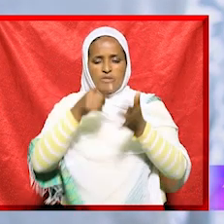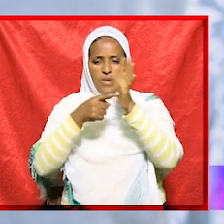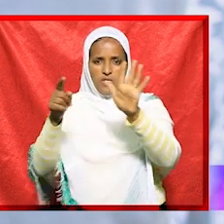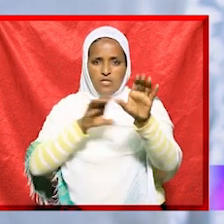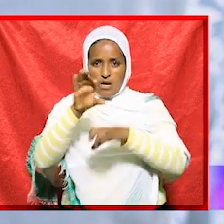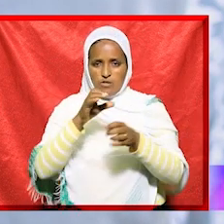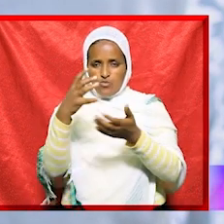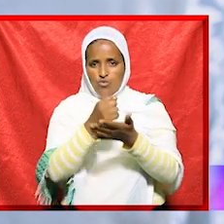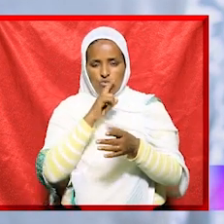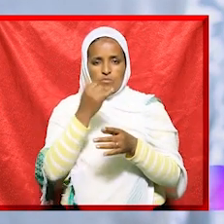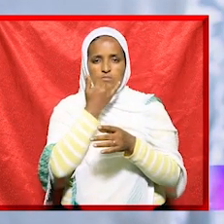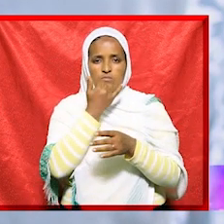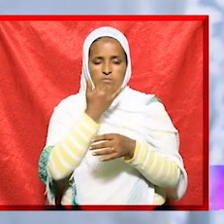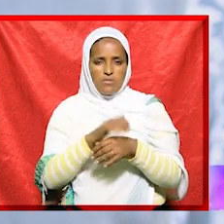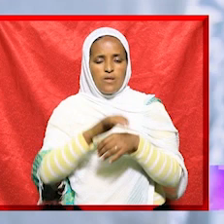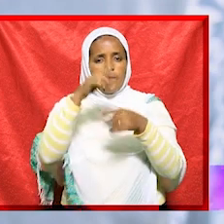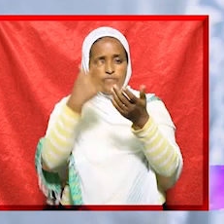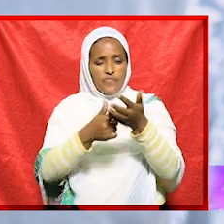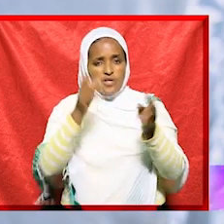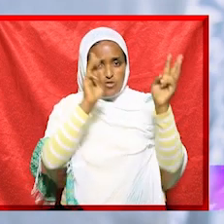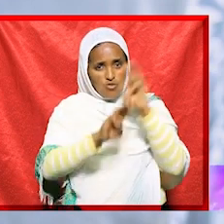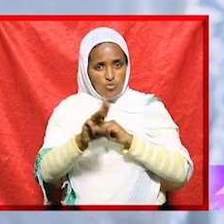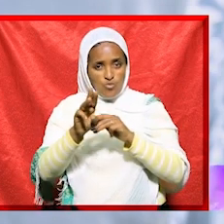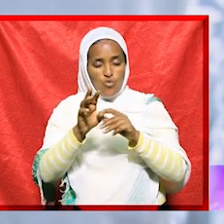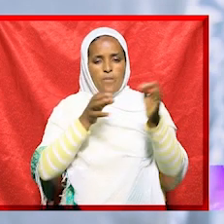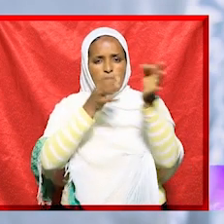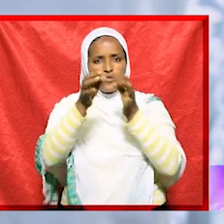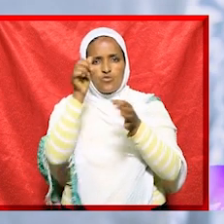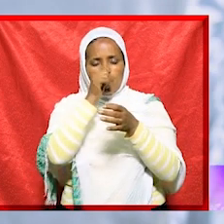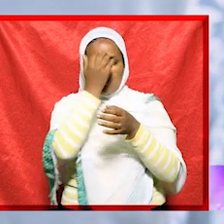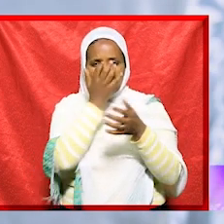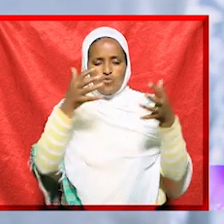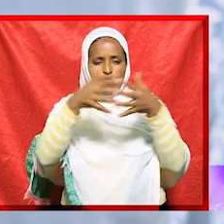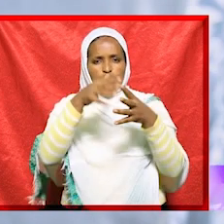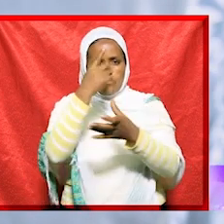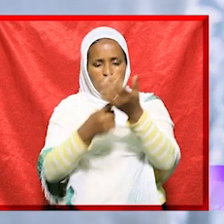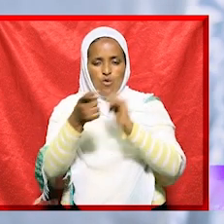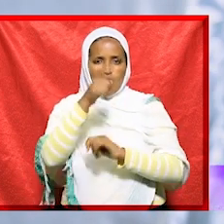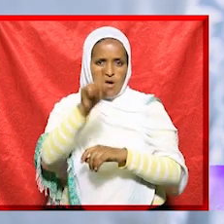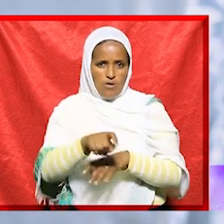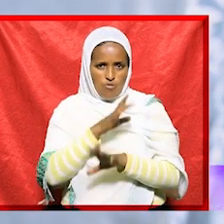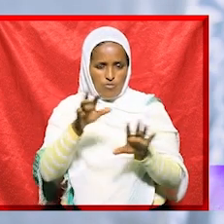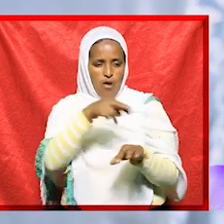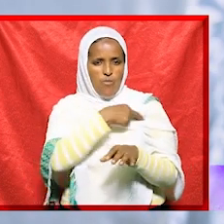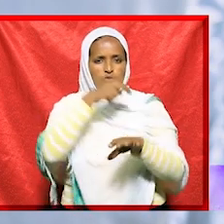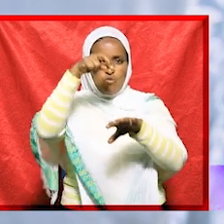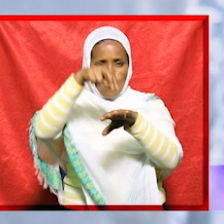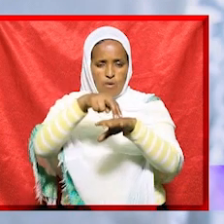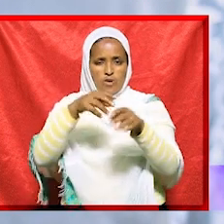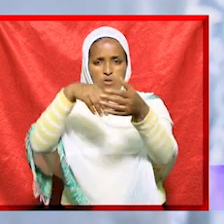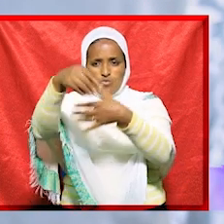ትልቅ ሰብእና እንደ ሀብት መገለጫ እያደረገ እየወሰደው ነው እኔ ስለዚህ ችግሩ መግለጫው የኢትዮጵያ ኦርቶዶክስ ተዋሕዶ ቤተክርስቲያን ብቻ